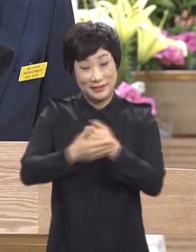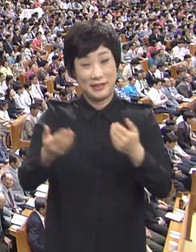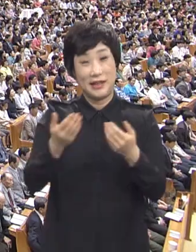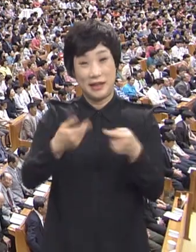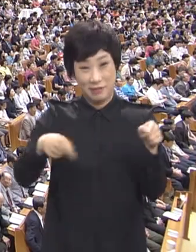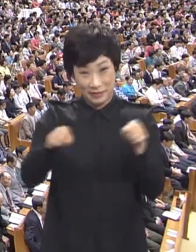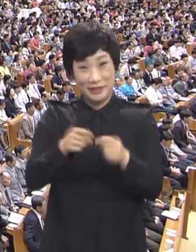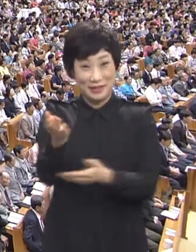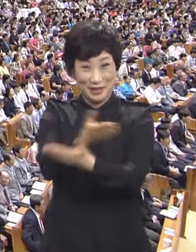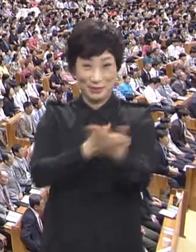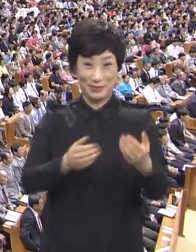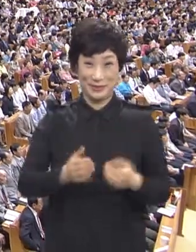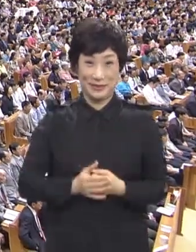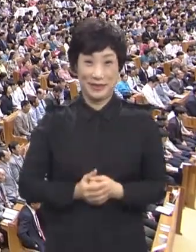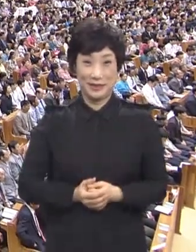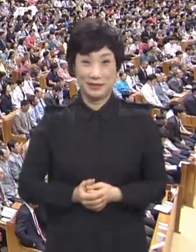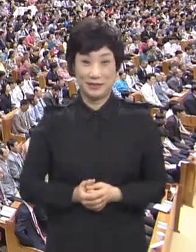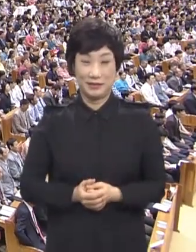받으려고 합니다.